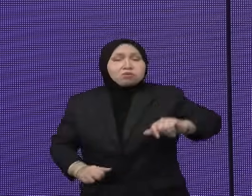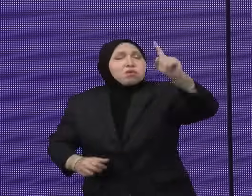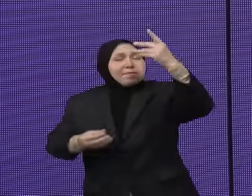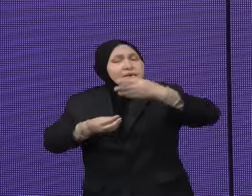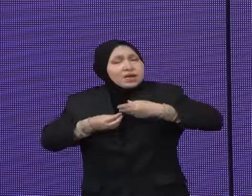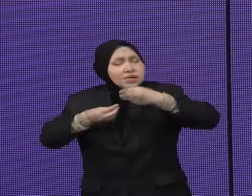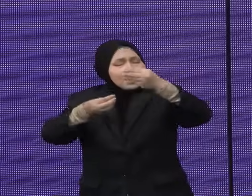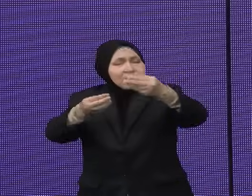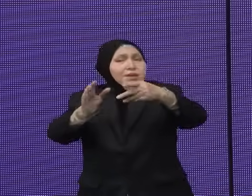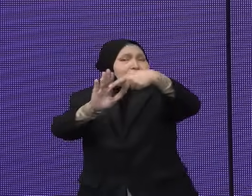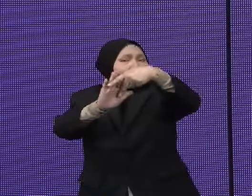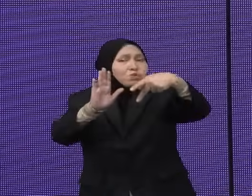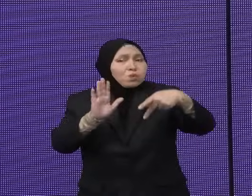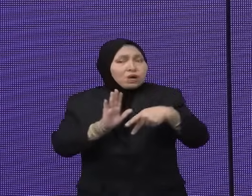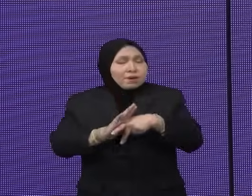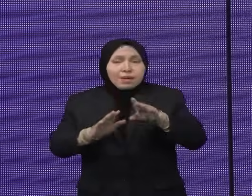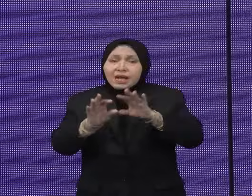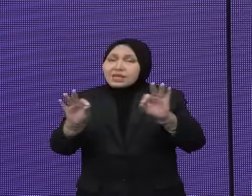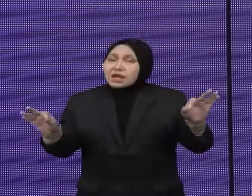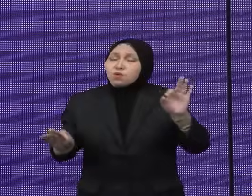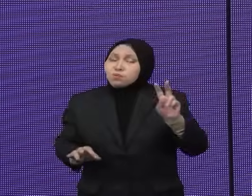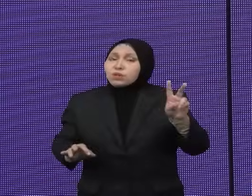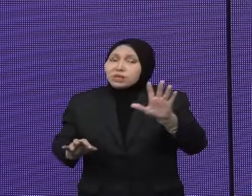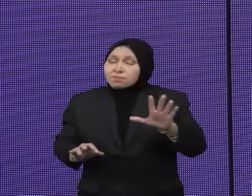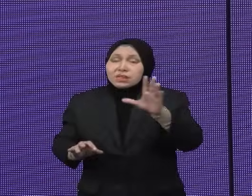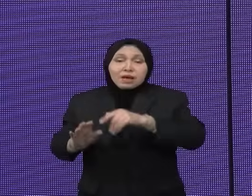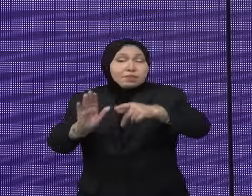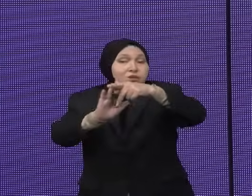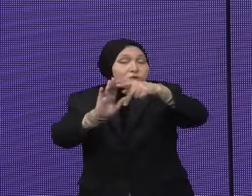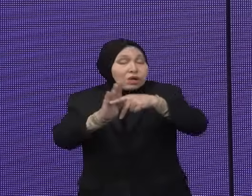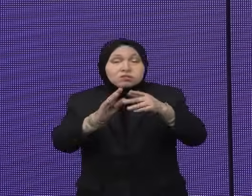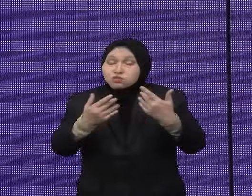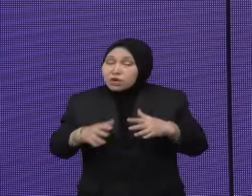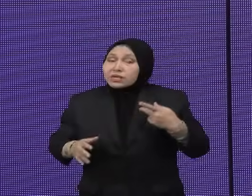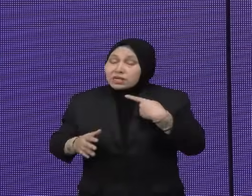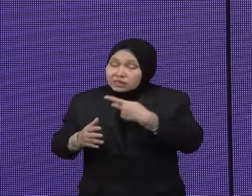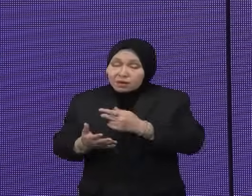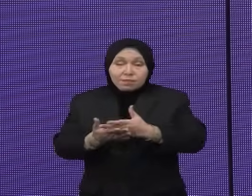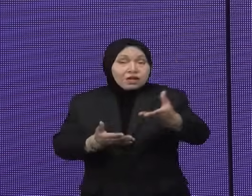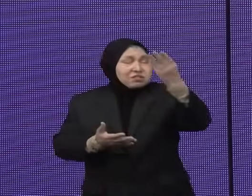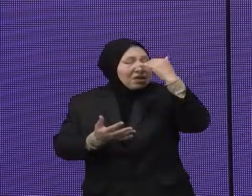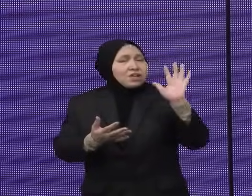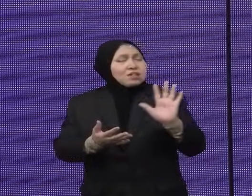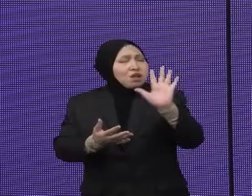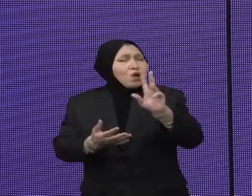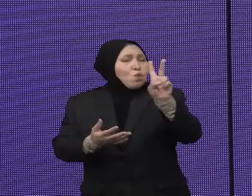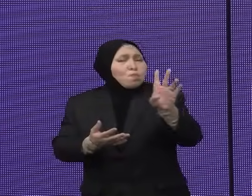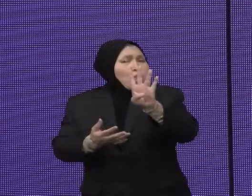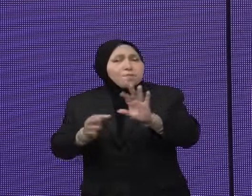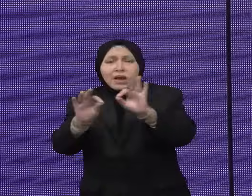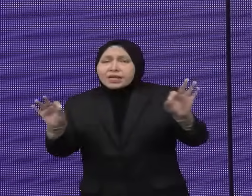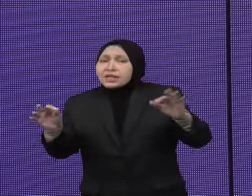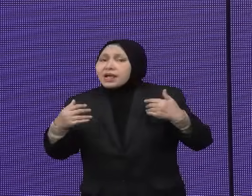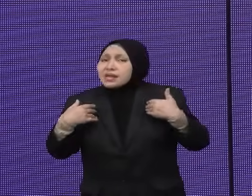berikan peraturan-peraturan pada ayat 25, dan peraturan-peraturan yang telah kita lewati sekitar 24 ayat ini